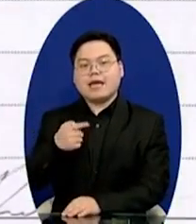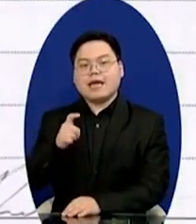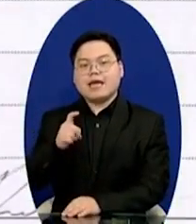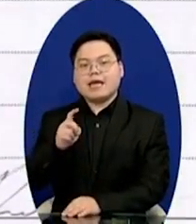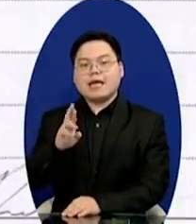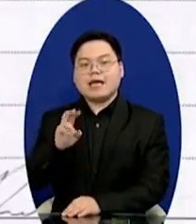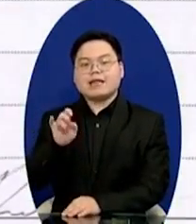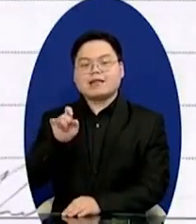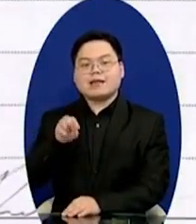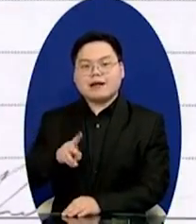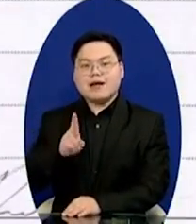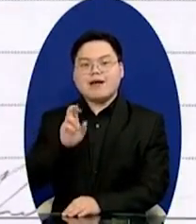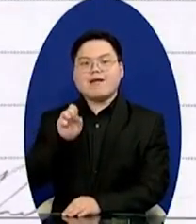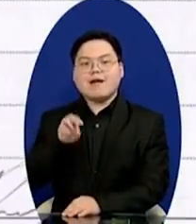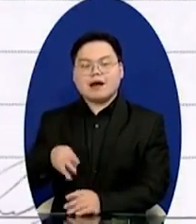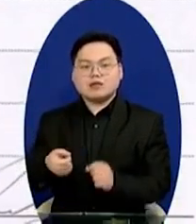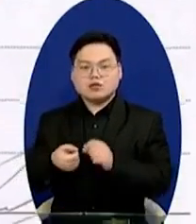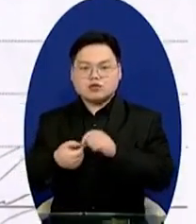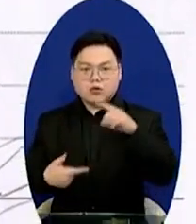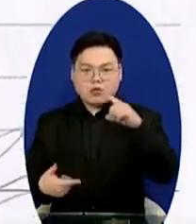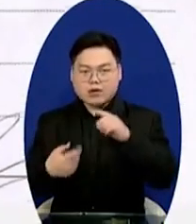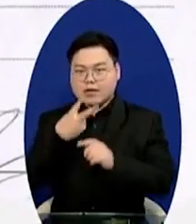та.